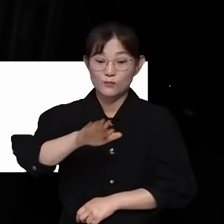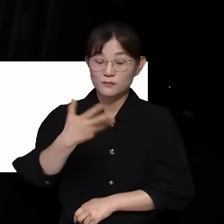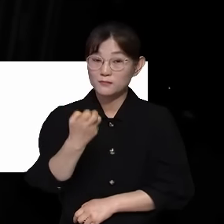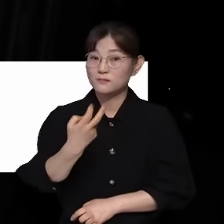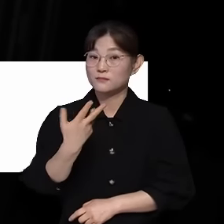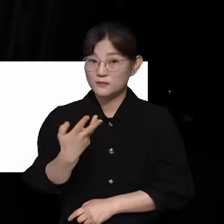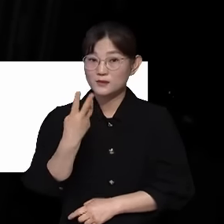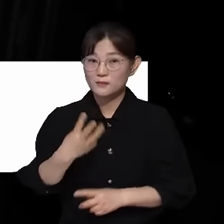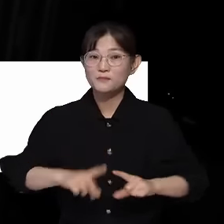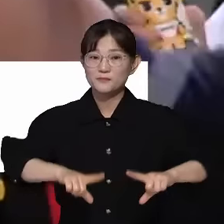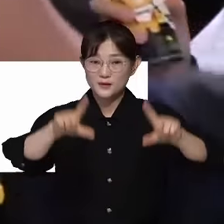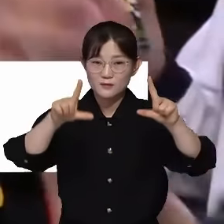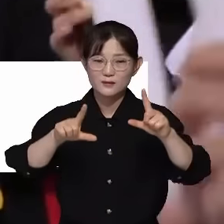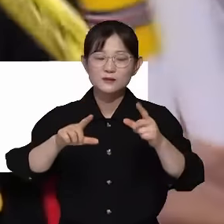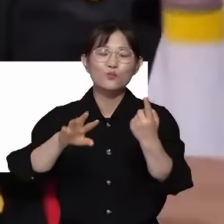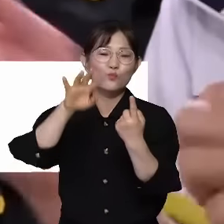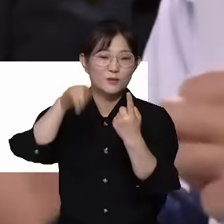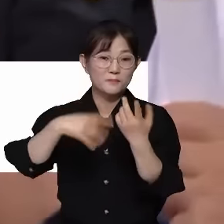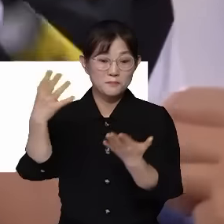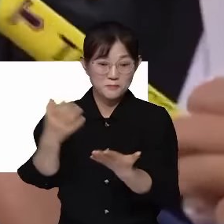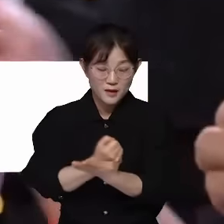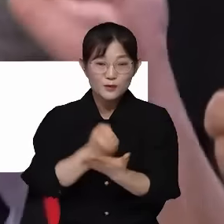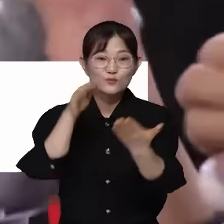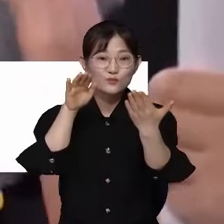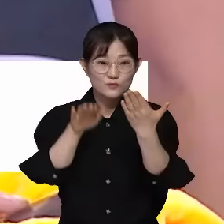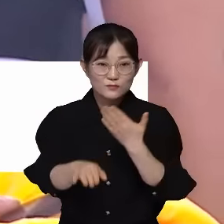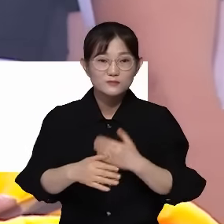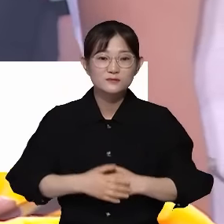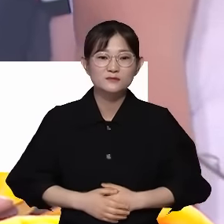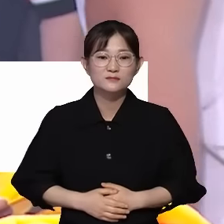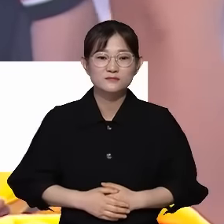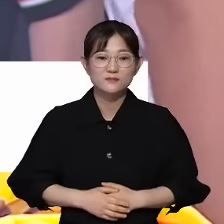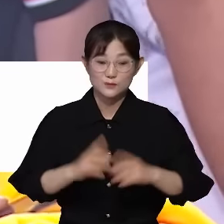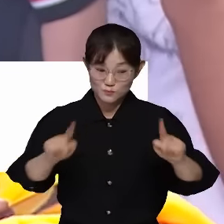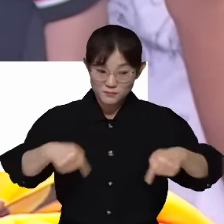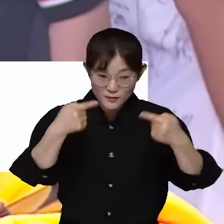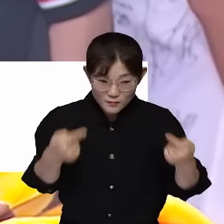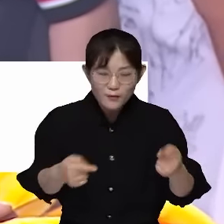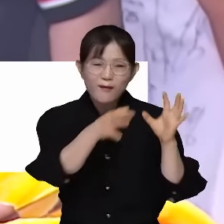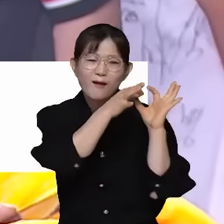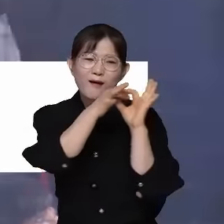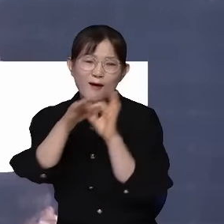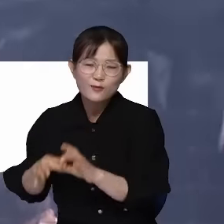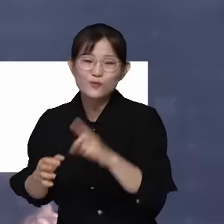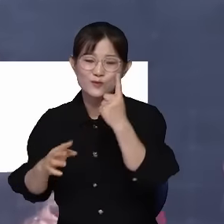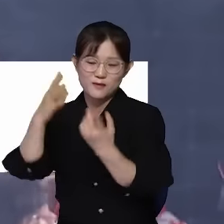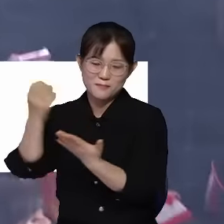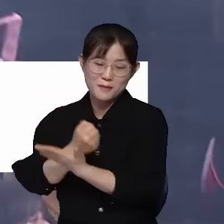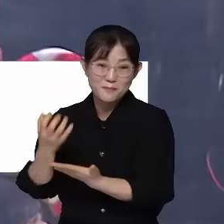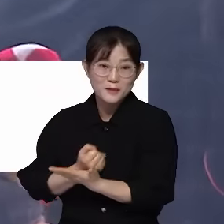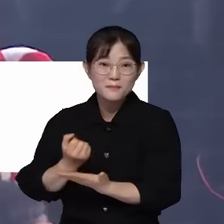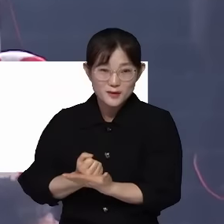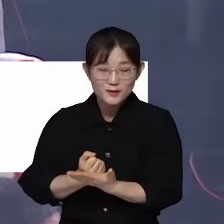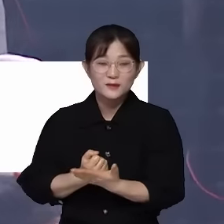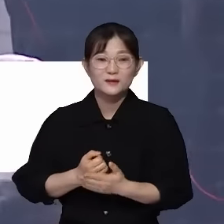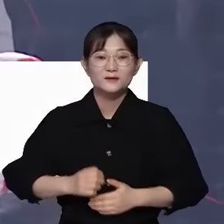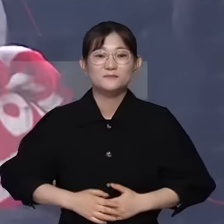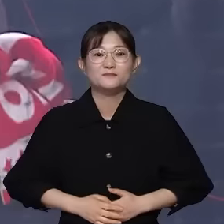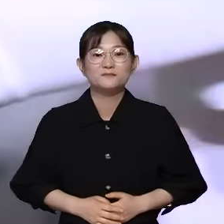1983년 처음으로 한국 시리즈에서 우승 트로피를 들어올린 이후 진출만 했다 하면 승자의 자리를 놓친 적이